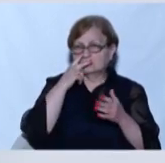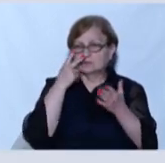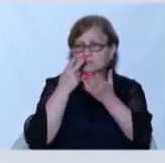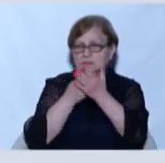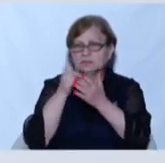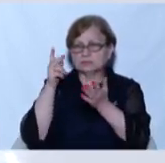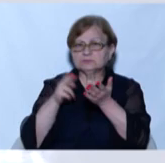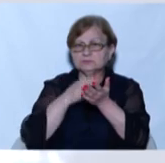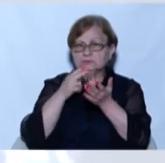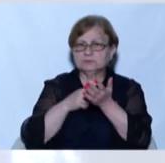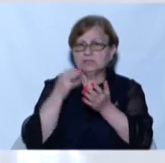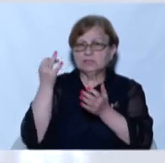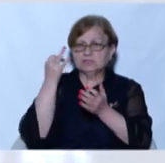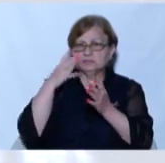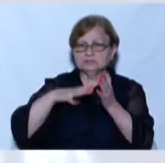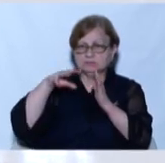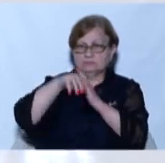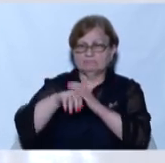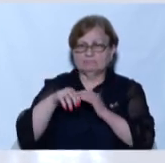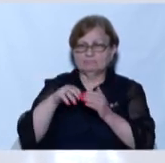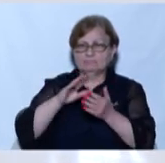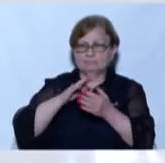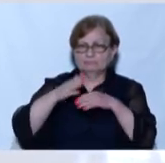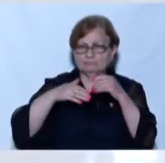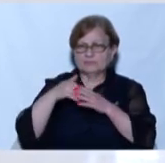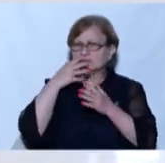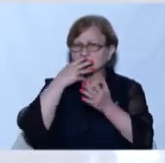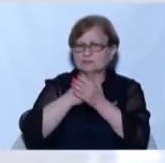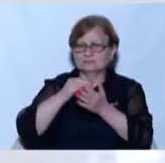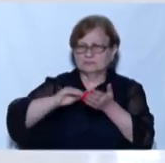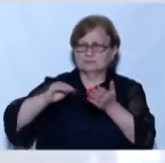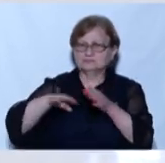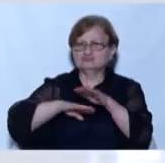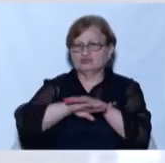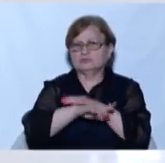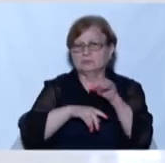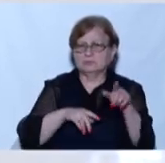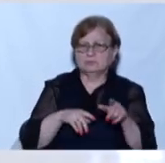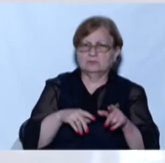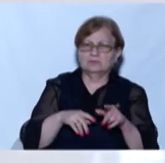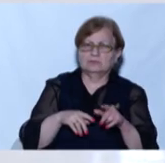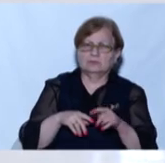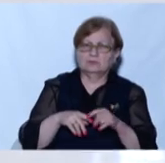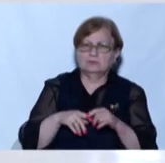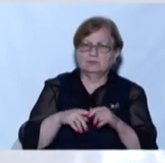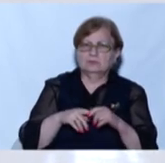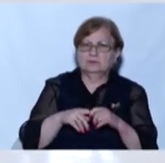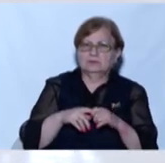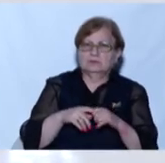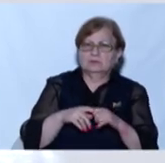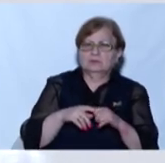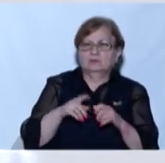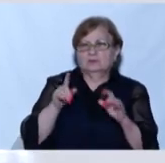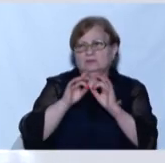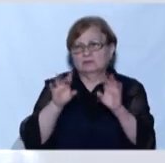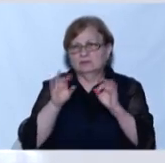ხელნაწერთ ესტუჩი ნახოთ ის ხელი კალიგრაფიის ხელი დაწერილი წიგნია შეუნახული, რომელზეც ასეთი დადის ამბავი